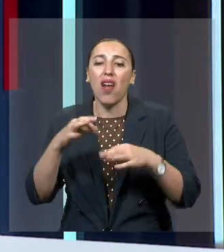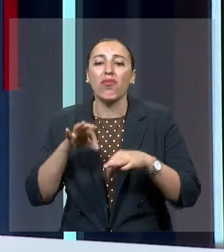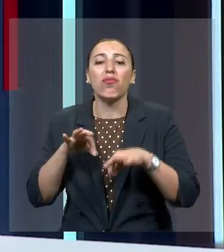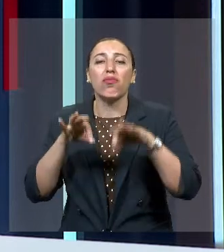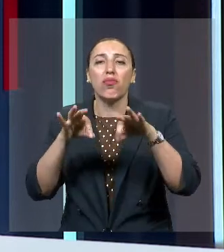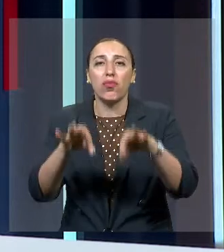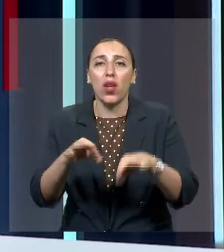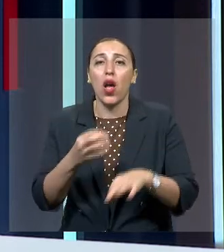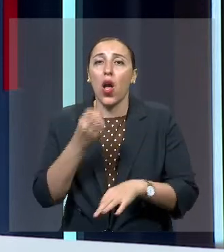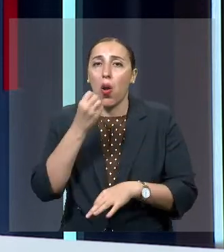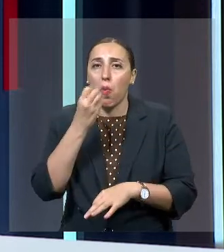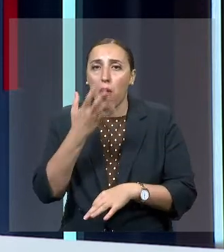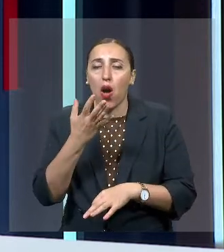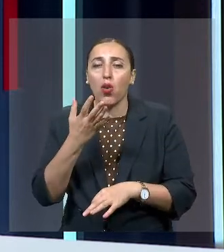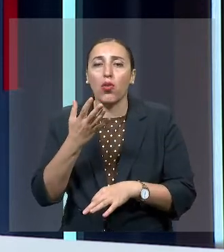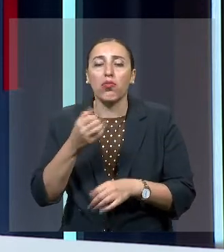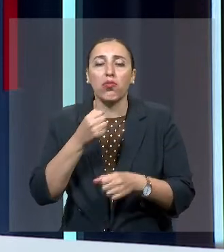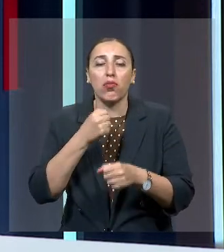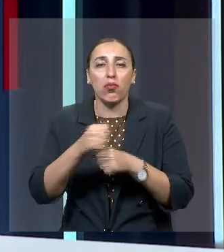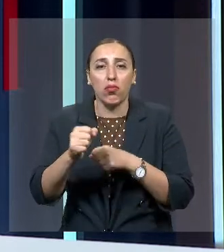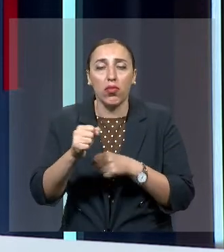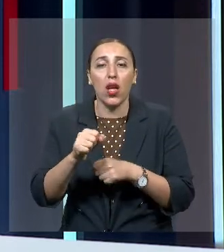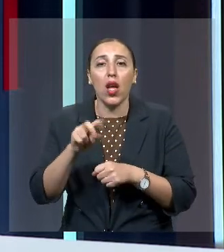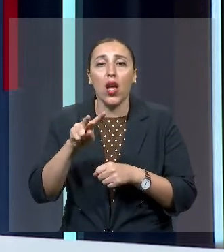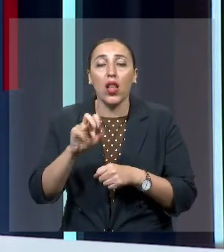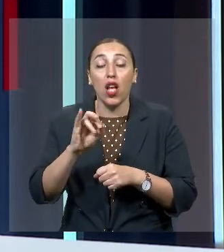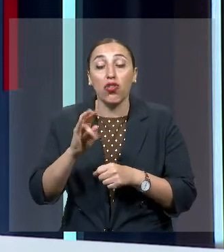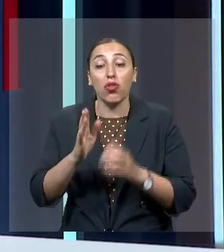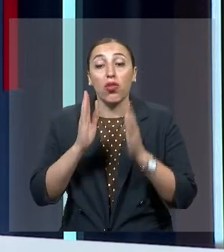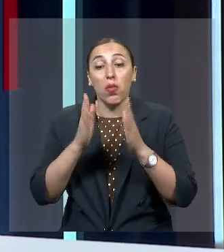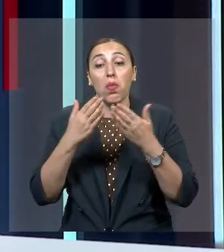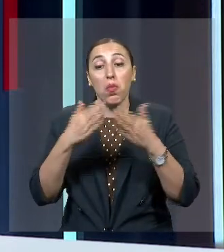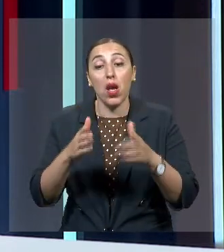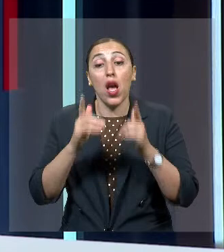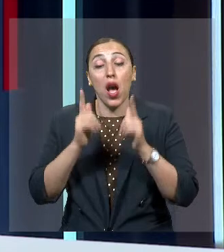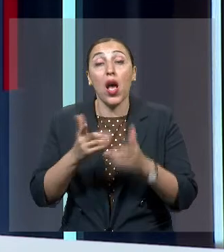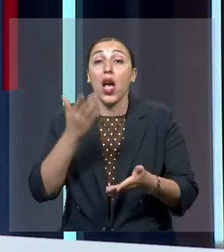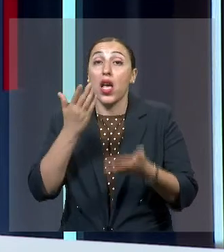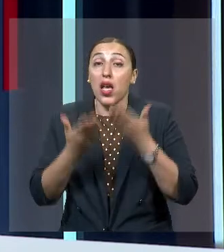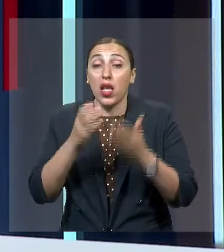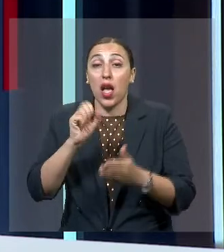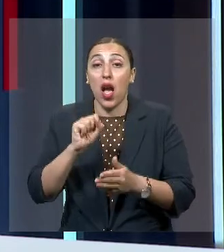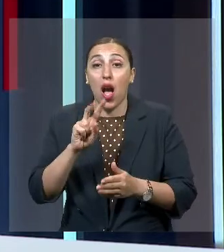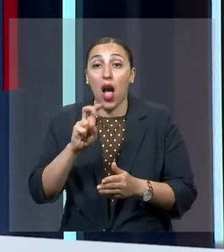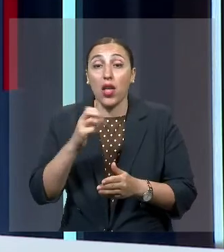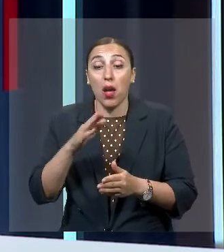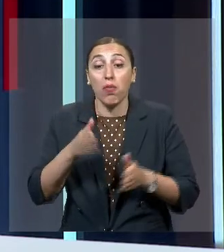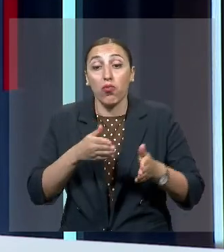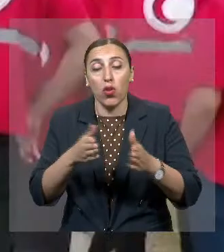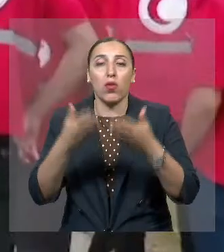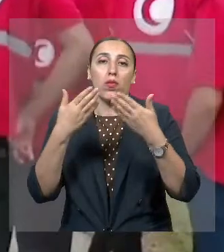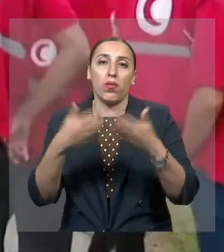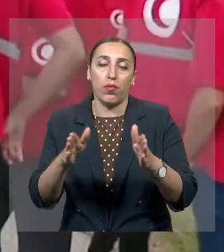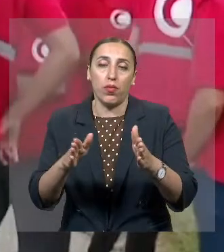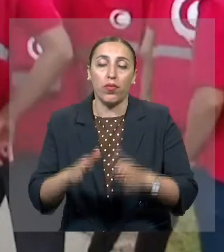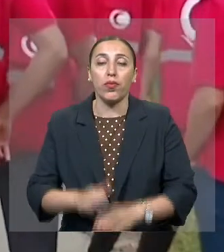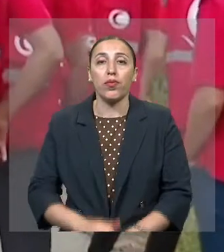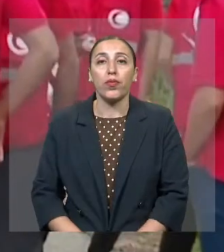արդեն պաշտոնապես նախապայման է դնում Լաչինի միջանցքը կբացվի միայն Աղդամի ճանապարհը գործարկելուց հետո։